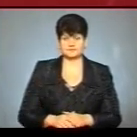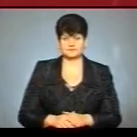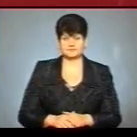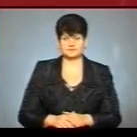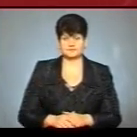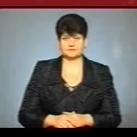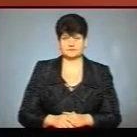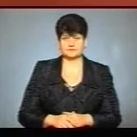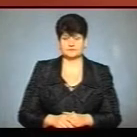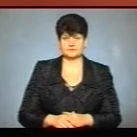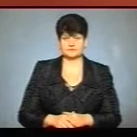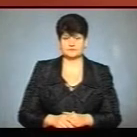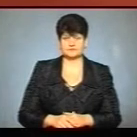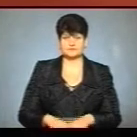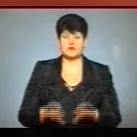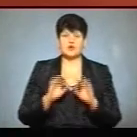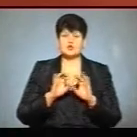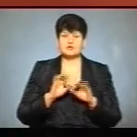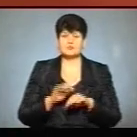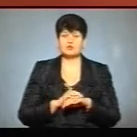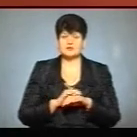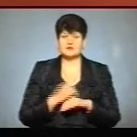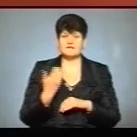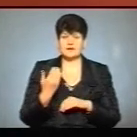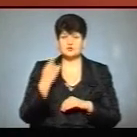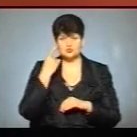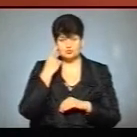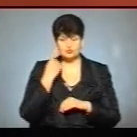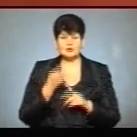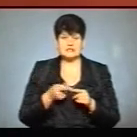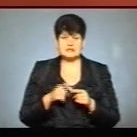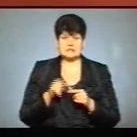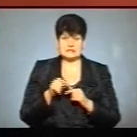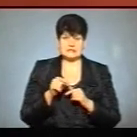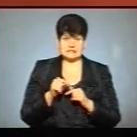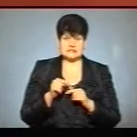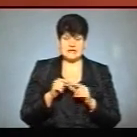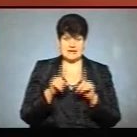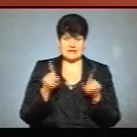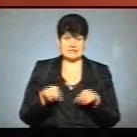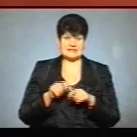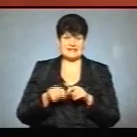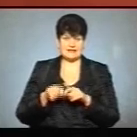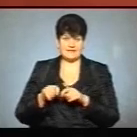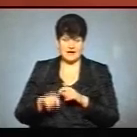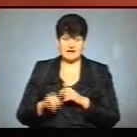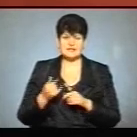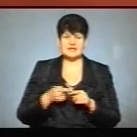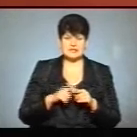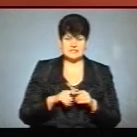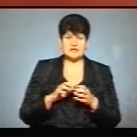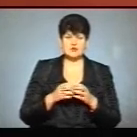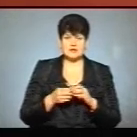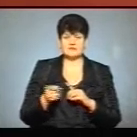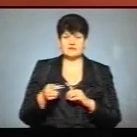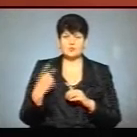Розкажіть, будь ласка, на вашу думку, ця сертифікація. І ці результати, зокрема, в